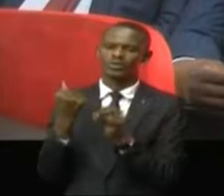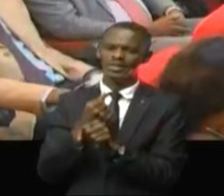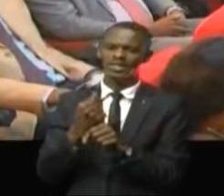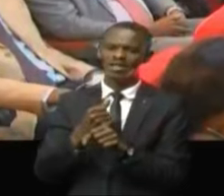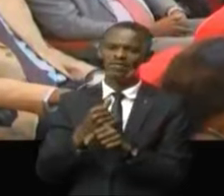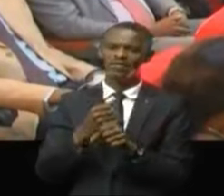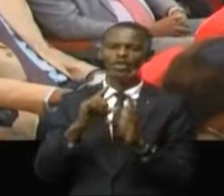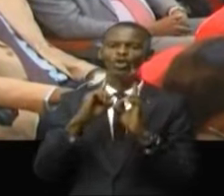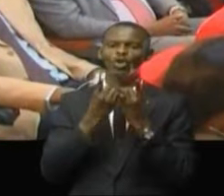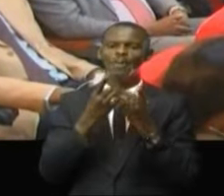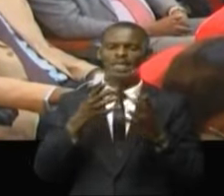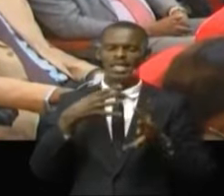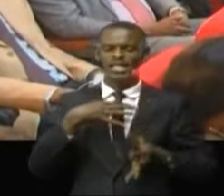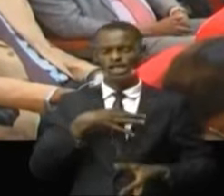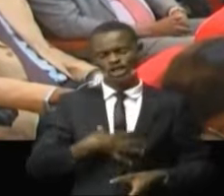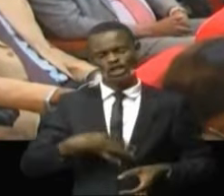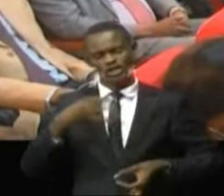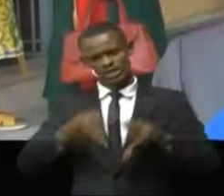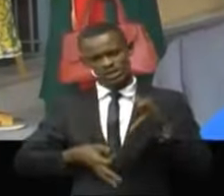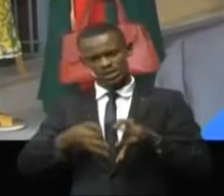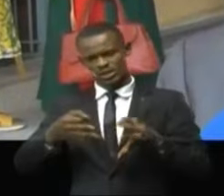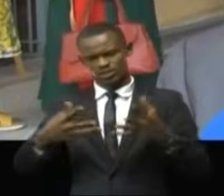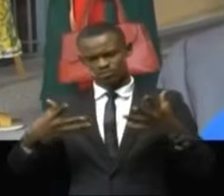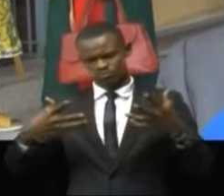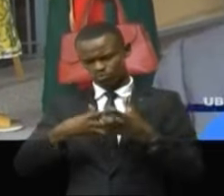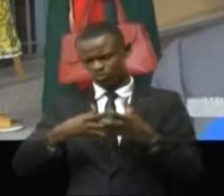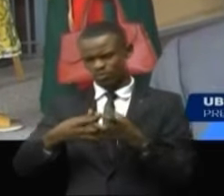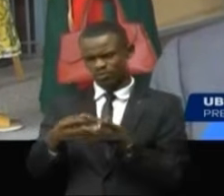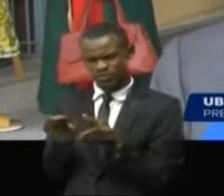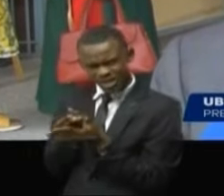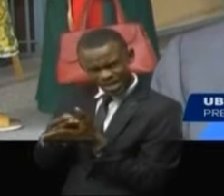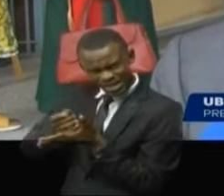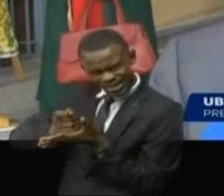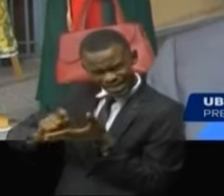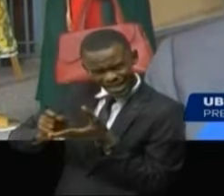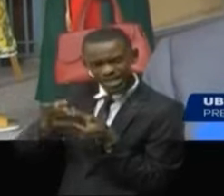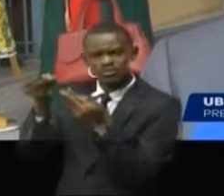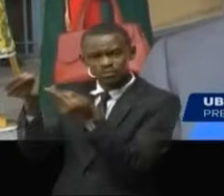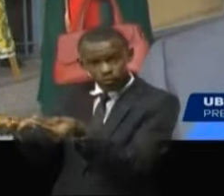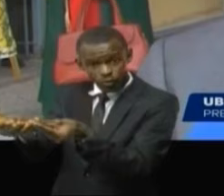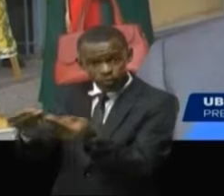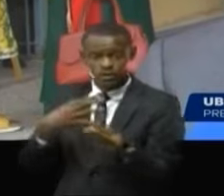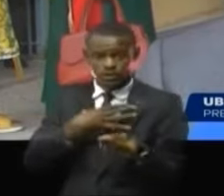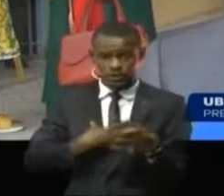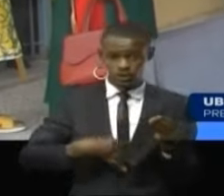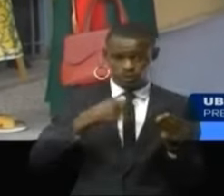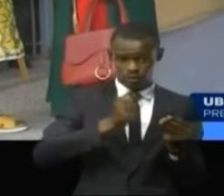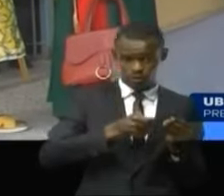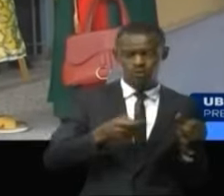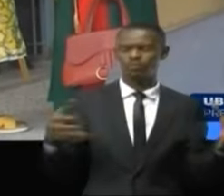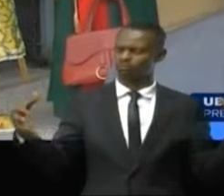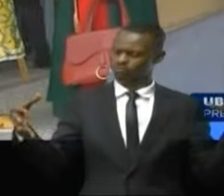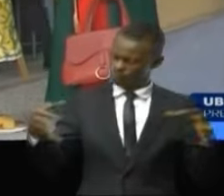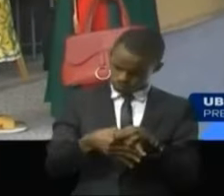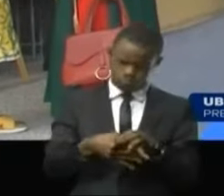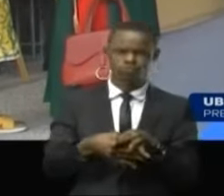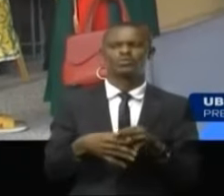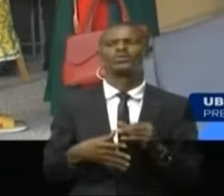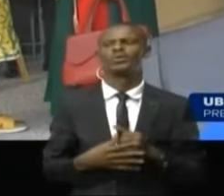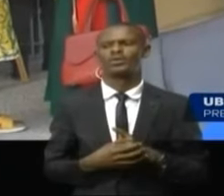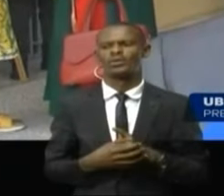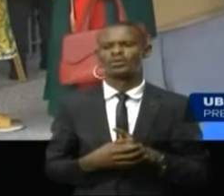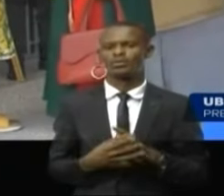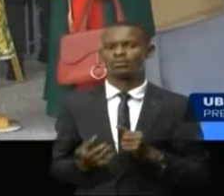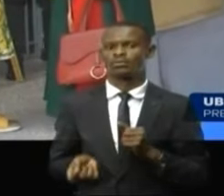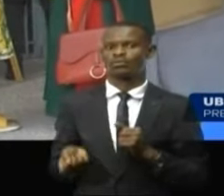entre le magistrat et les greffiers. Je comprends ce que vient de faire le premier président, monsieur le premier président. Il